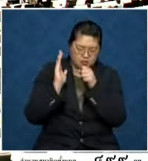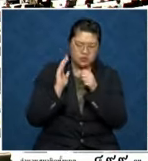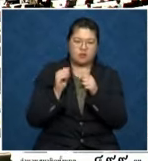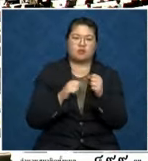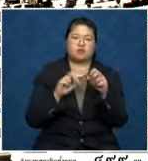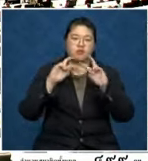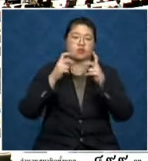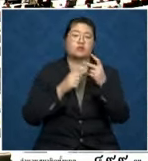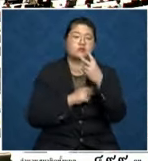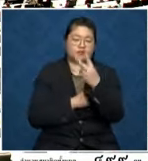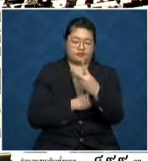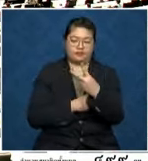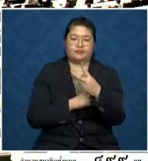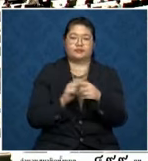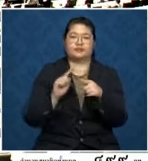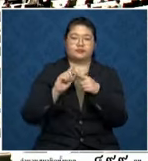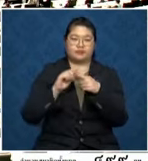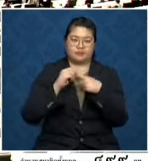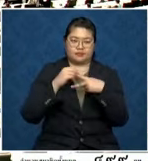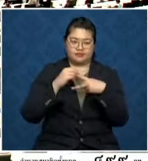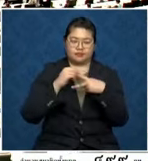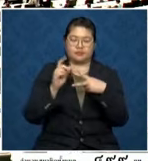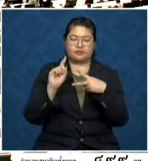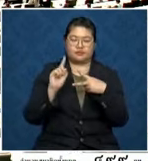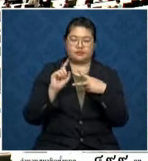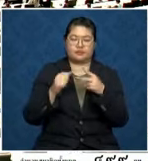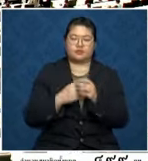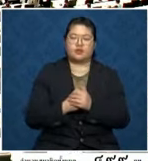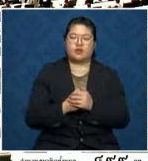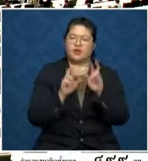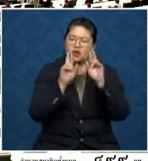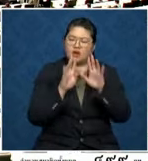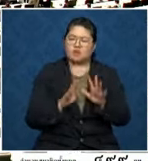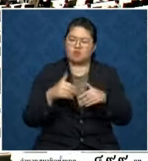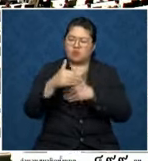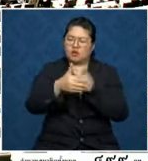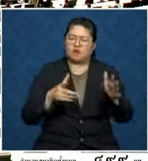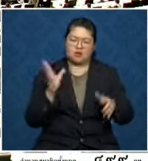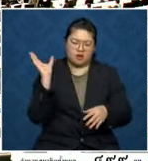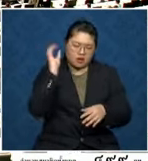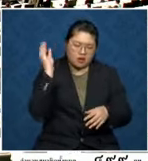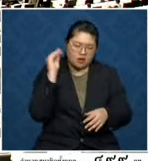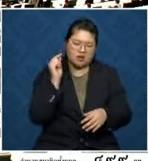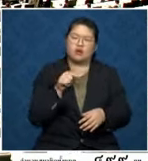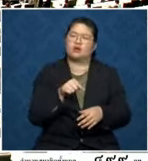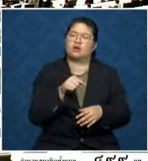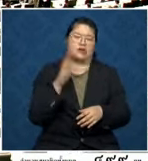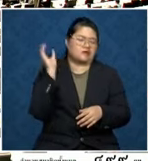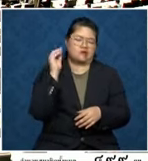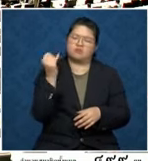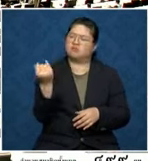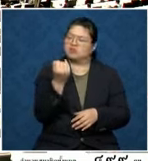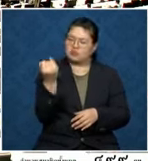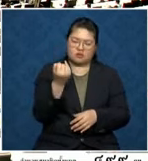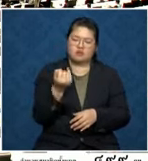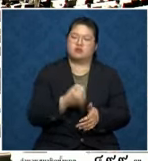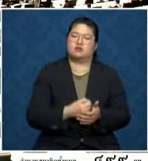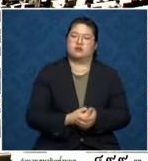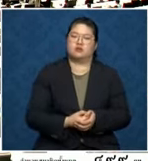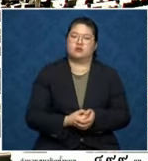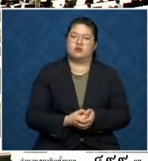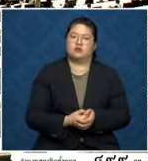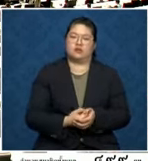ที่กําลังรอเรื่องที่1นี่ท่านประธานครับระบบเสียงในห้องเนี่ยค่อนข้างแย่มากเลยครับ